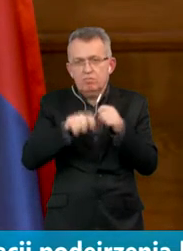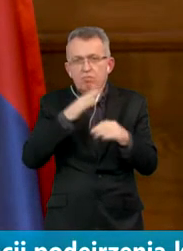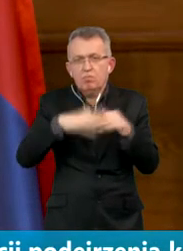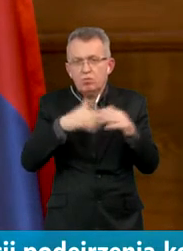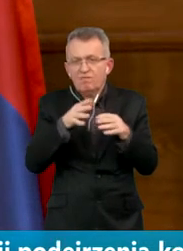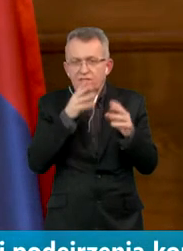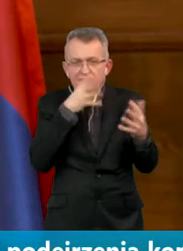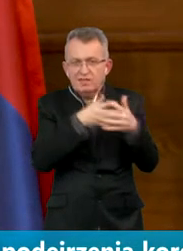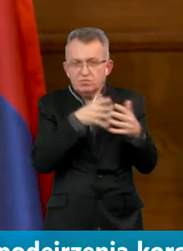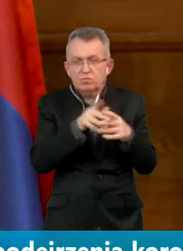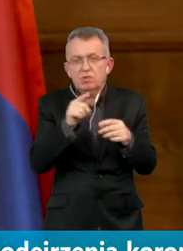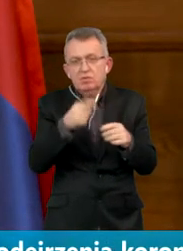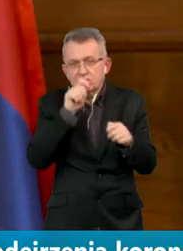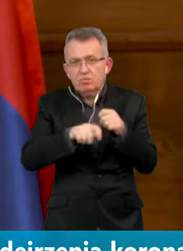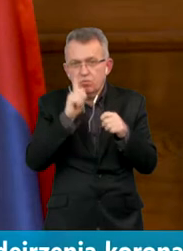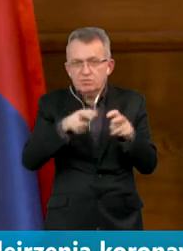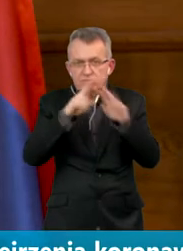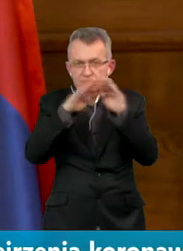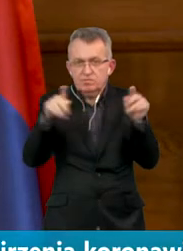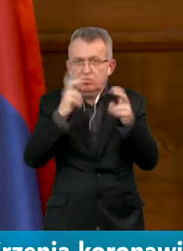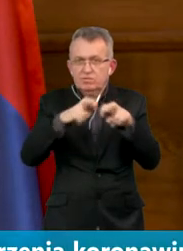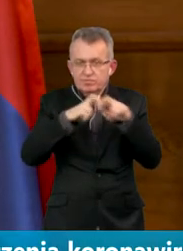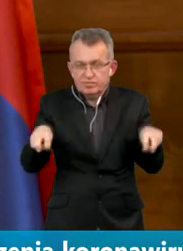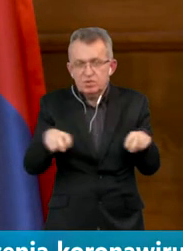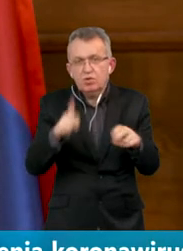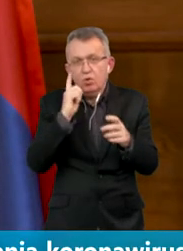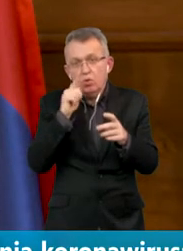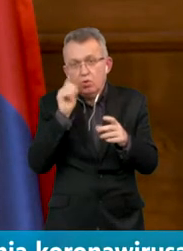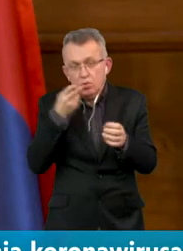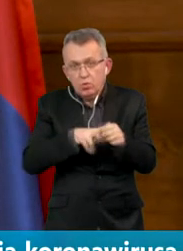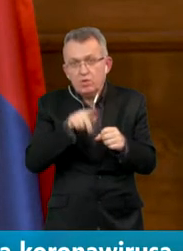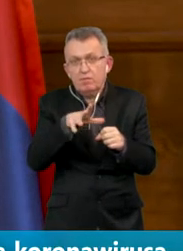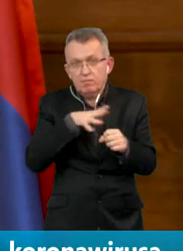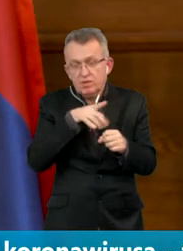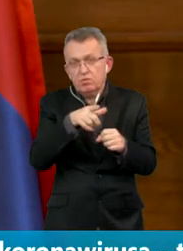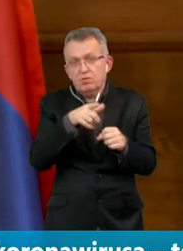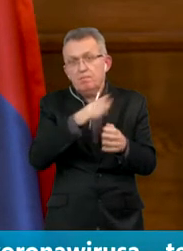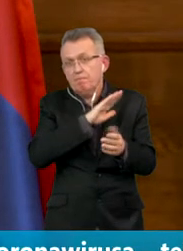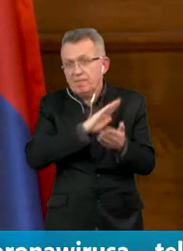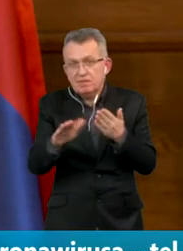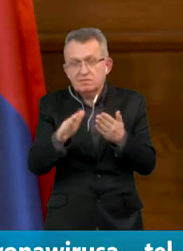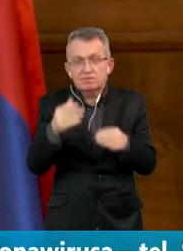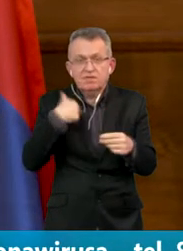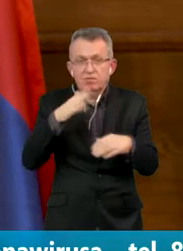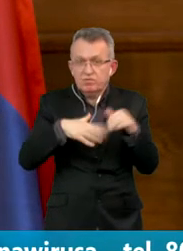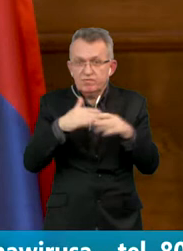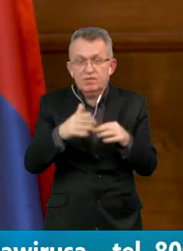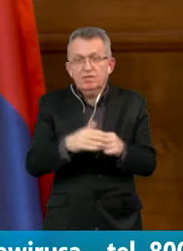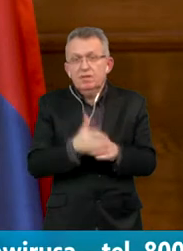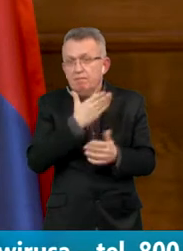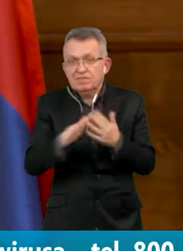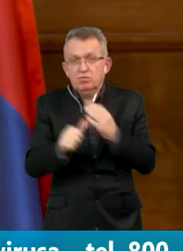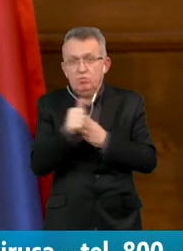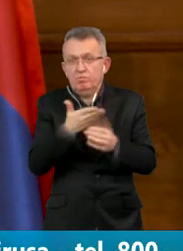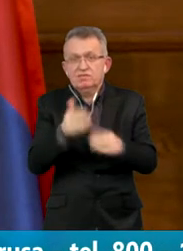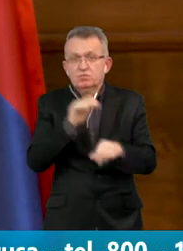Budowlanego, nakazuje rozebranie wiaty, która być może została rozbudowana bez stosownych dokumentów,